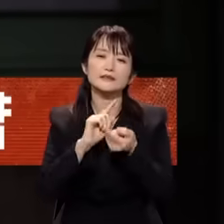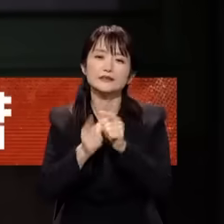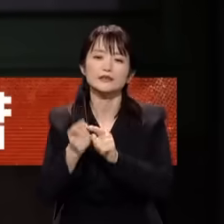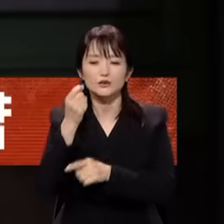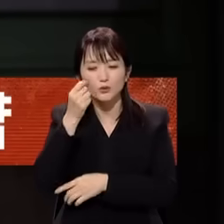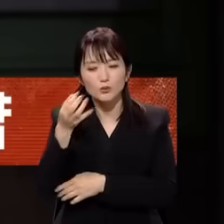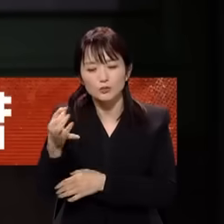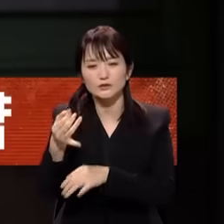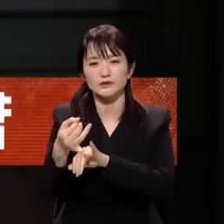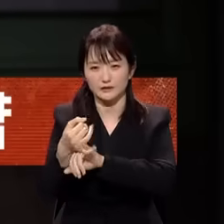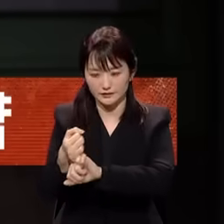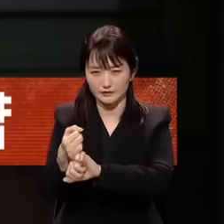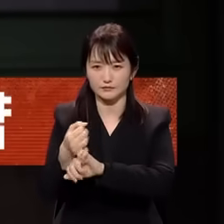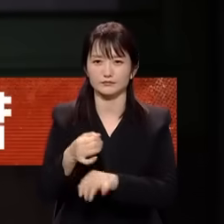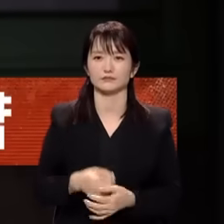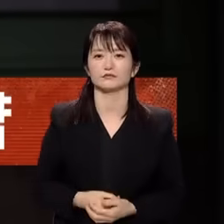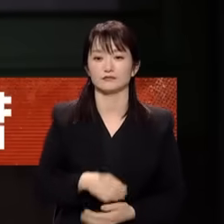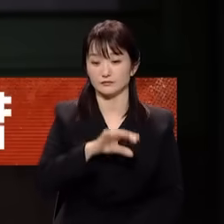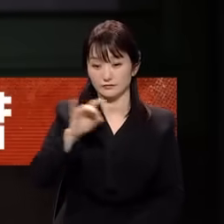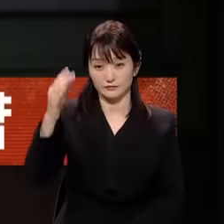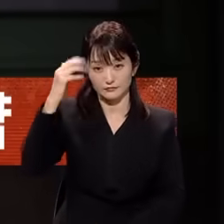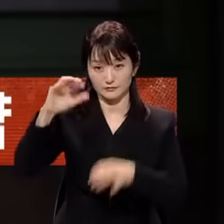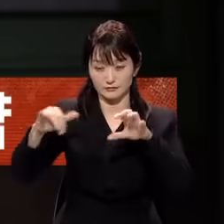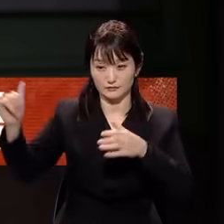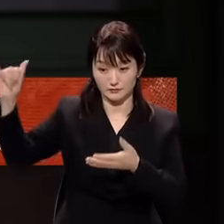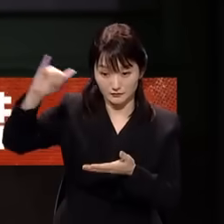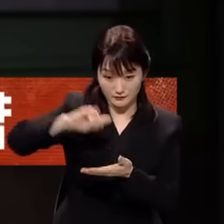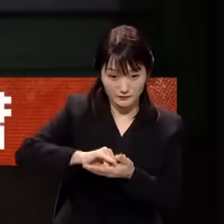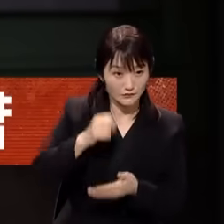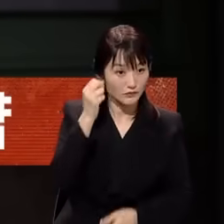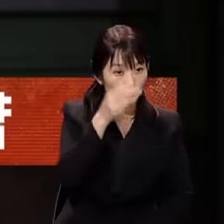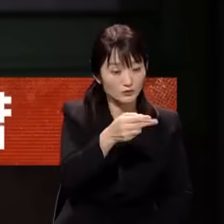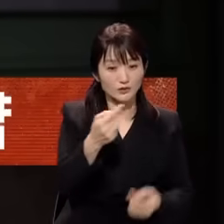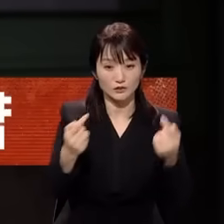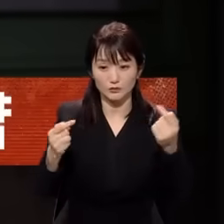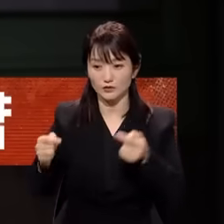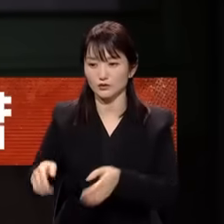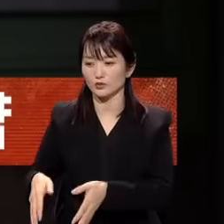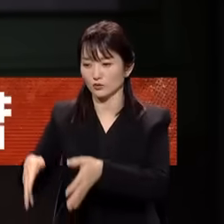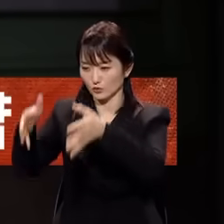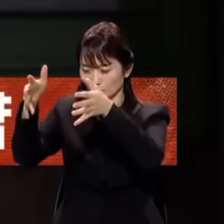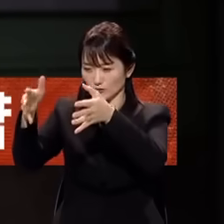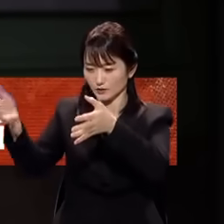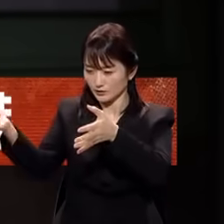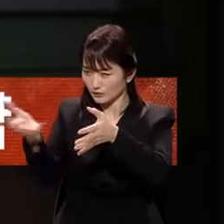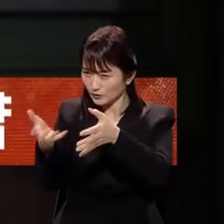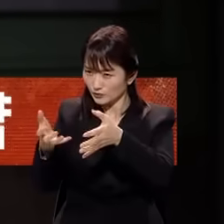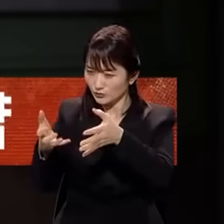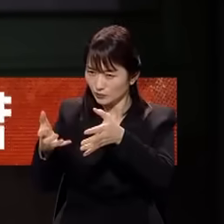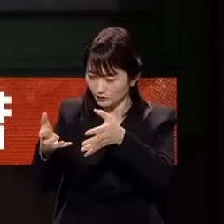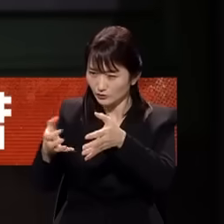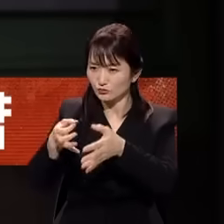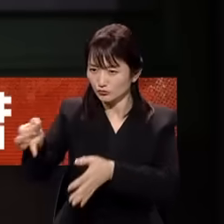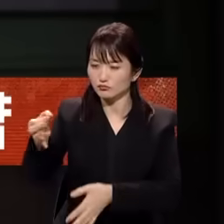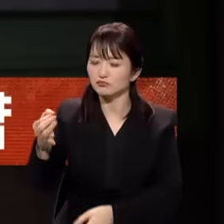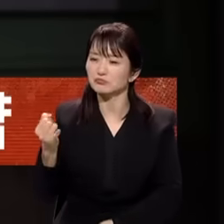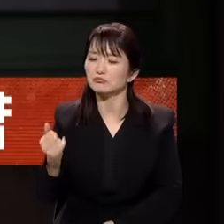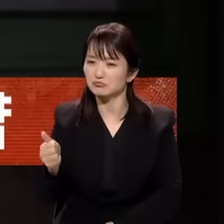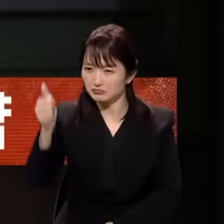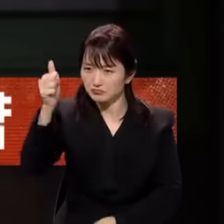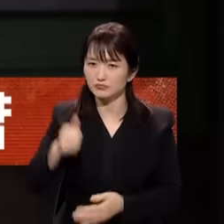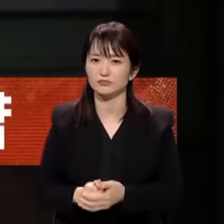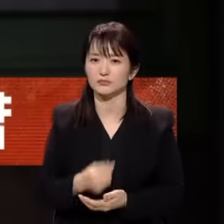원했다고 합니다. 가끔 한국에 와서 지불해야 되는 호텔 비용보다 오피스텔이 더 낫다는 판단을 했고, 보증금 3천만